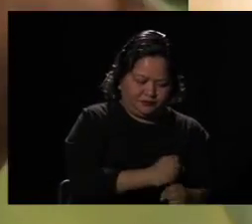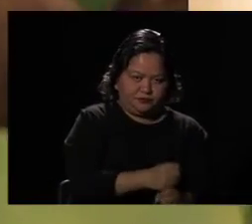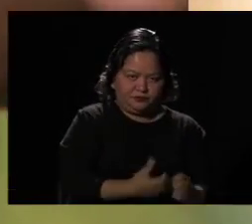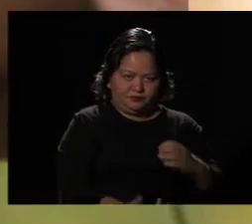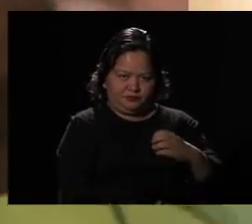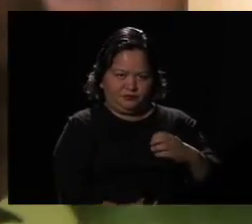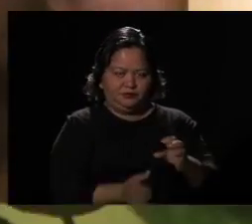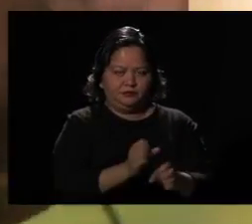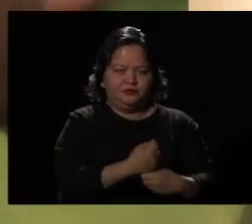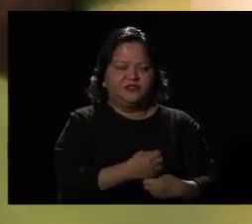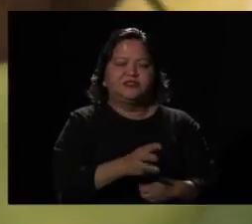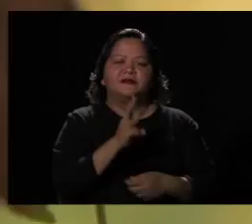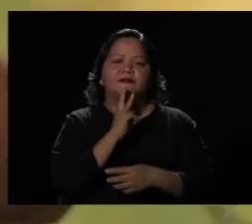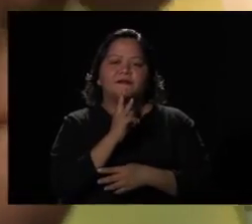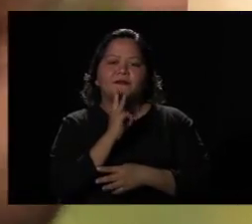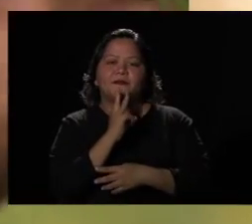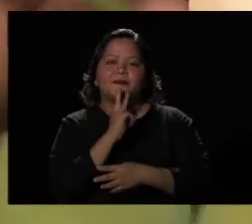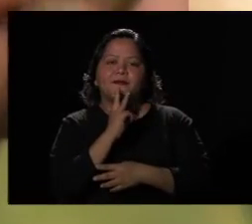malilig ulo